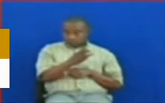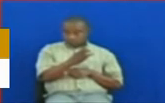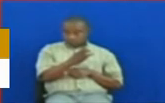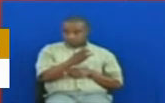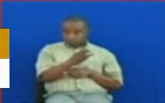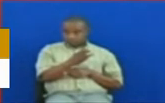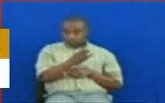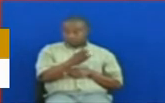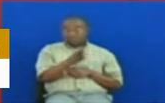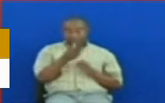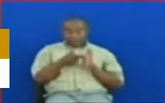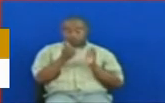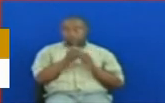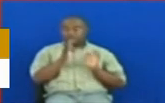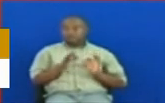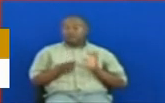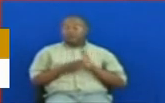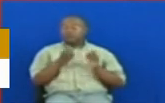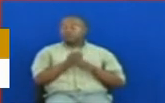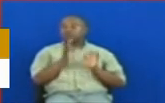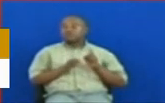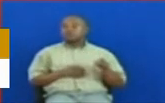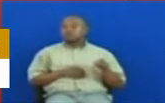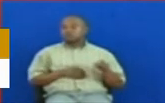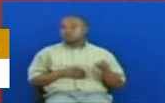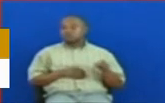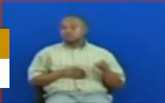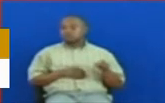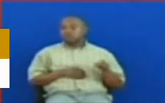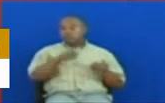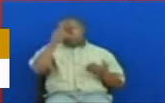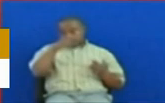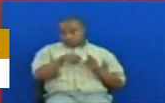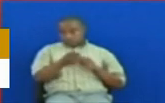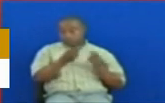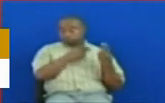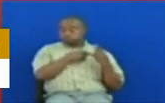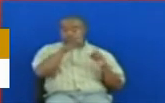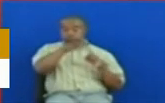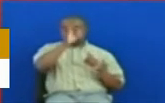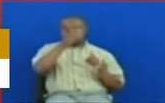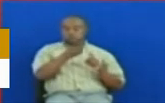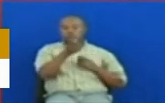na anafanya vizuri, na kama atafanya vizuri manake yeye atakuwa eligible kuwa appointed kuwa DG.